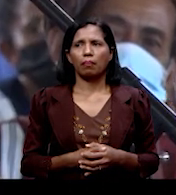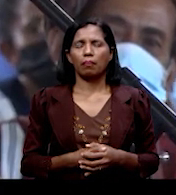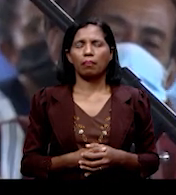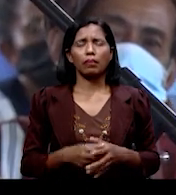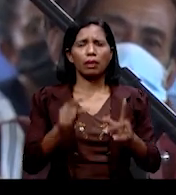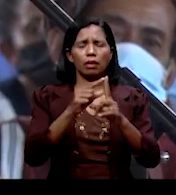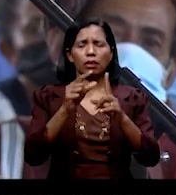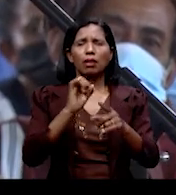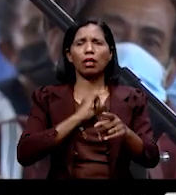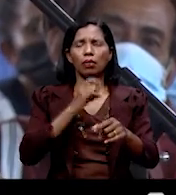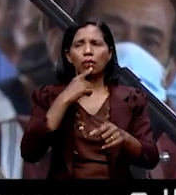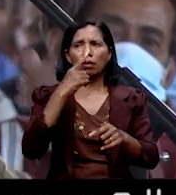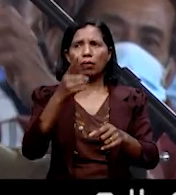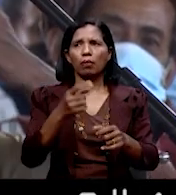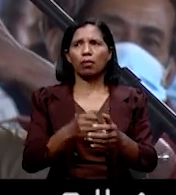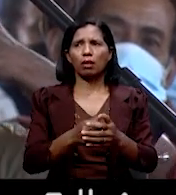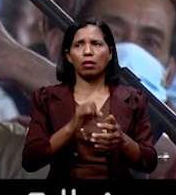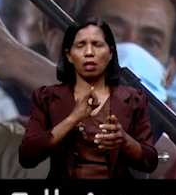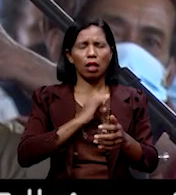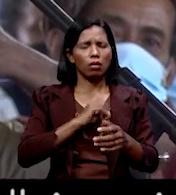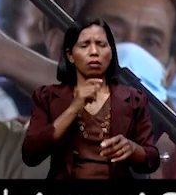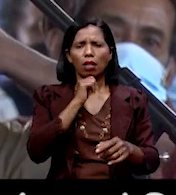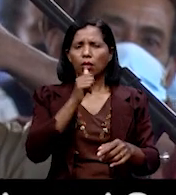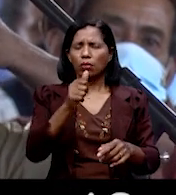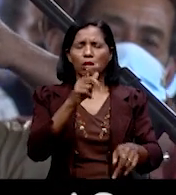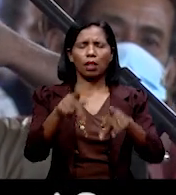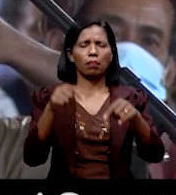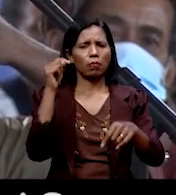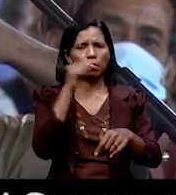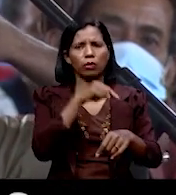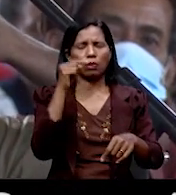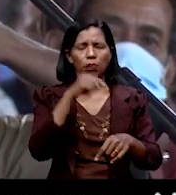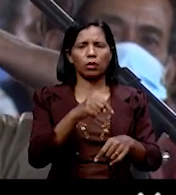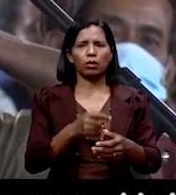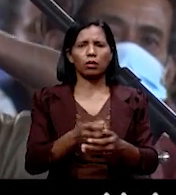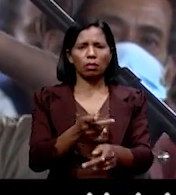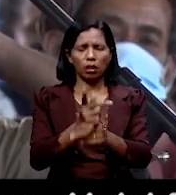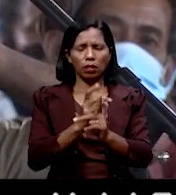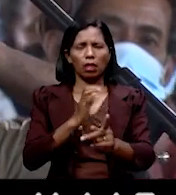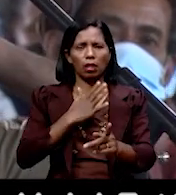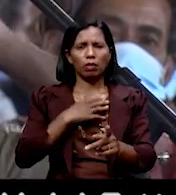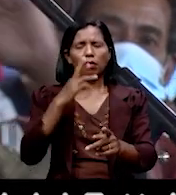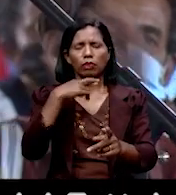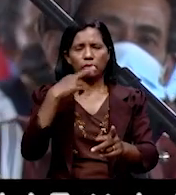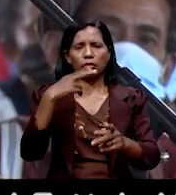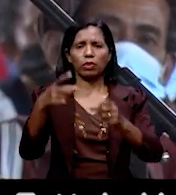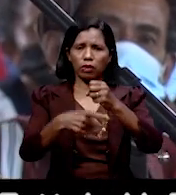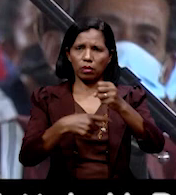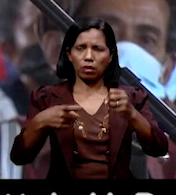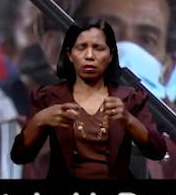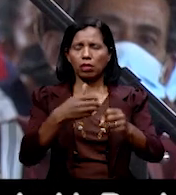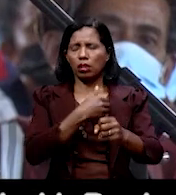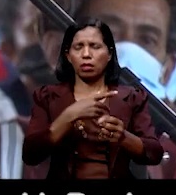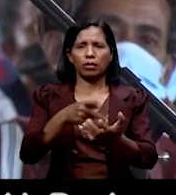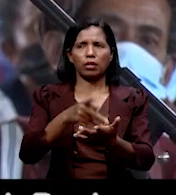vale eu lá gostei uma posso pene posso bebê que lá justo lá justo a